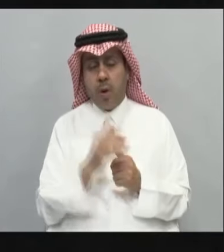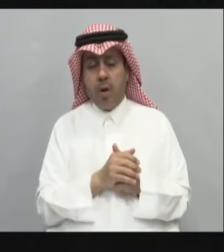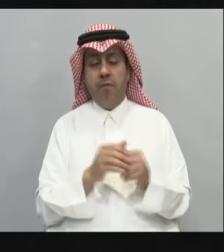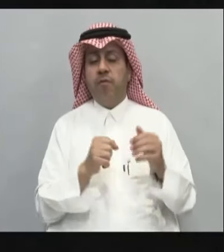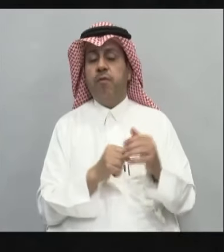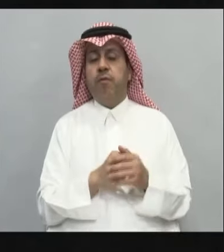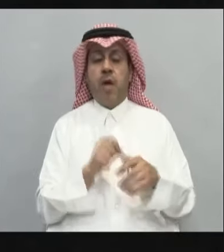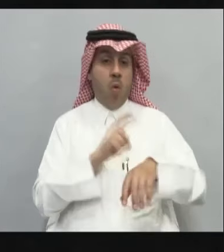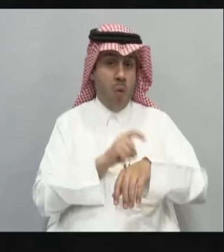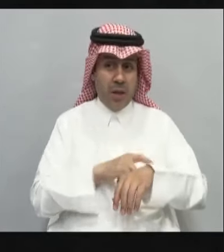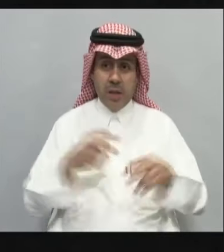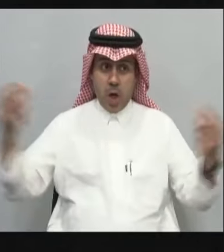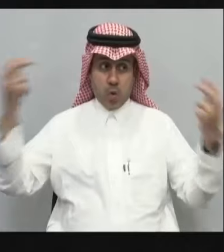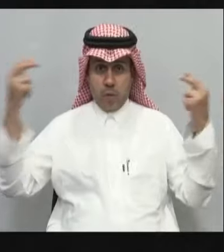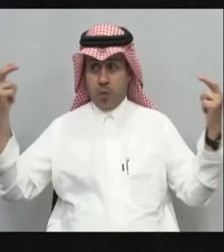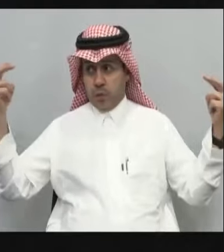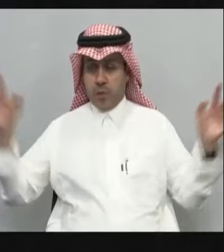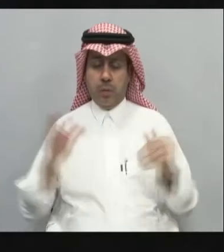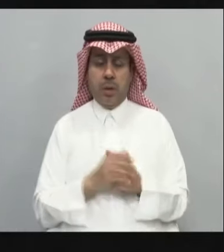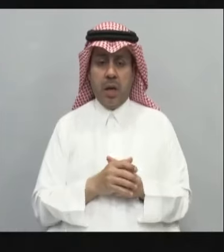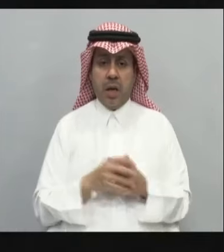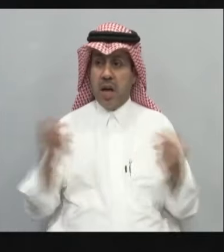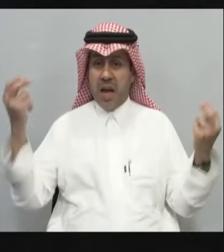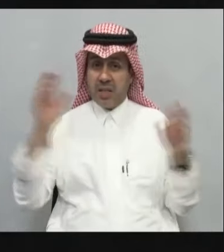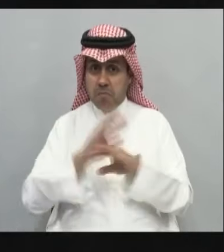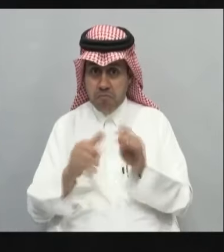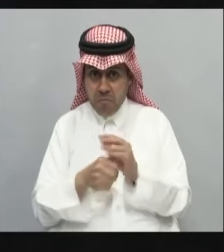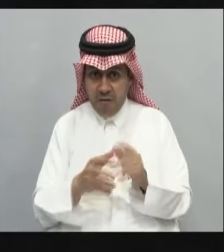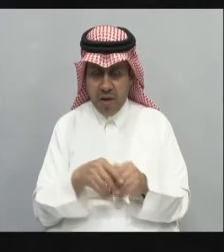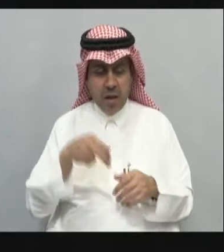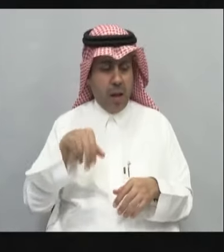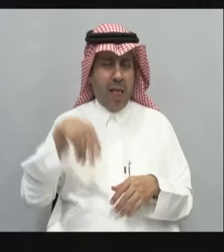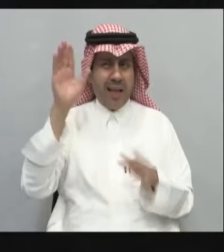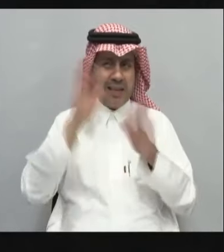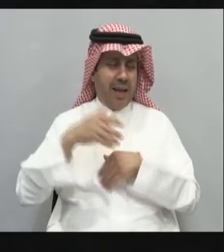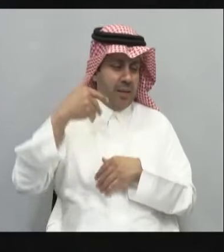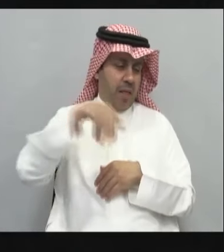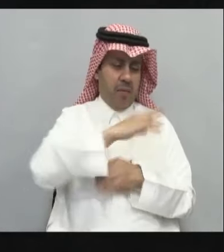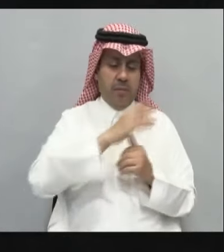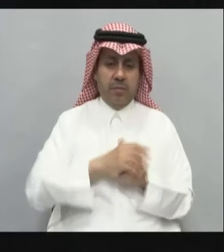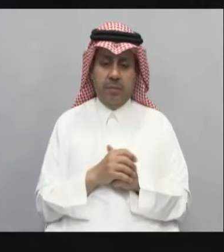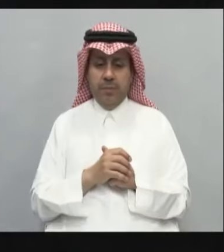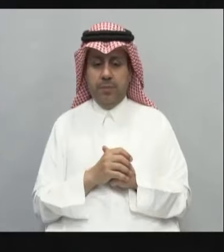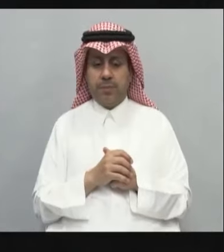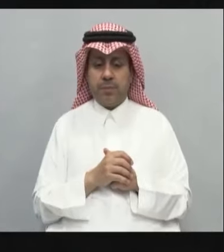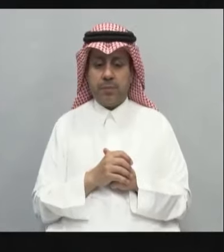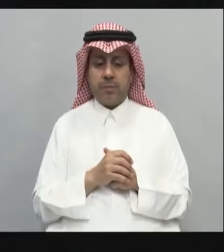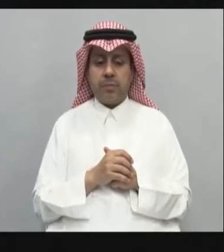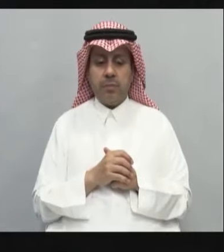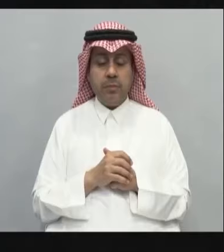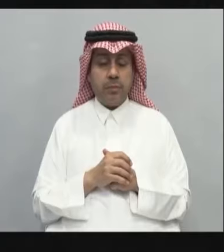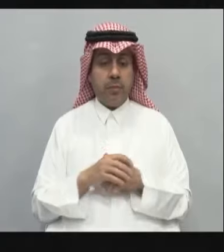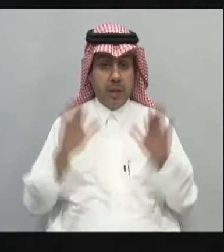هي صلاه ماذا وماذا وماذا الذي يراه فيها الناس ما رايكم اخي الطالب اختي الطالبه